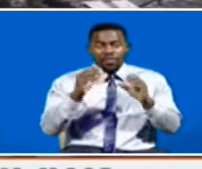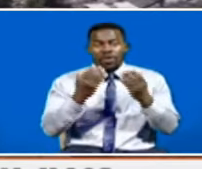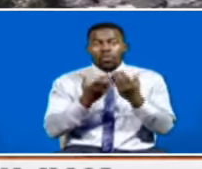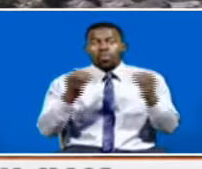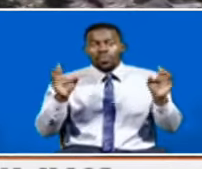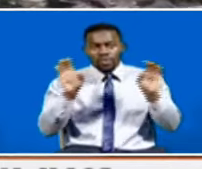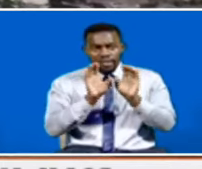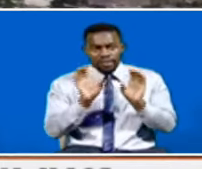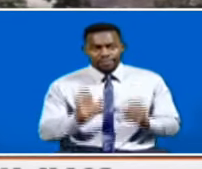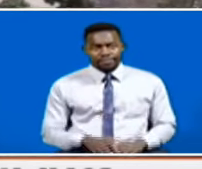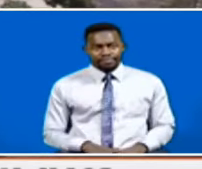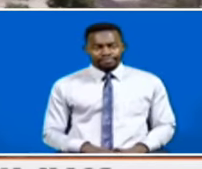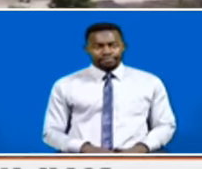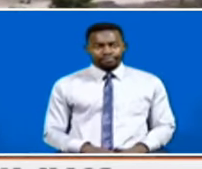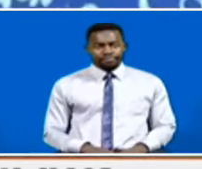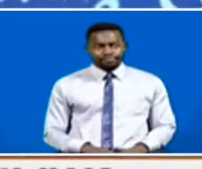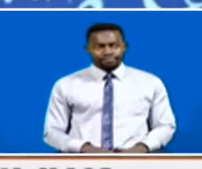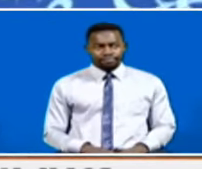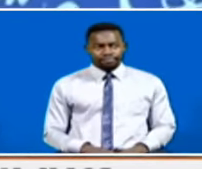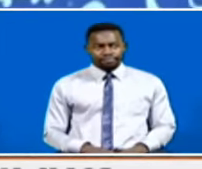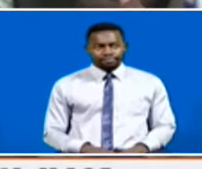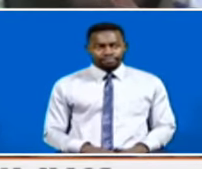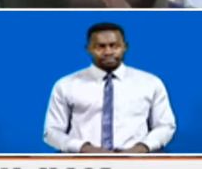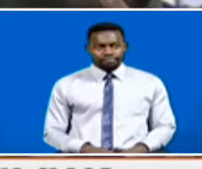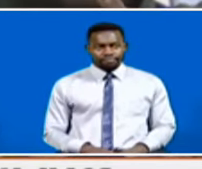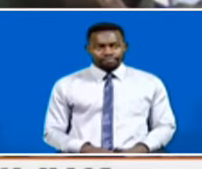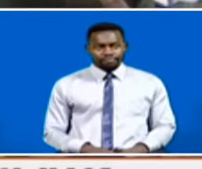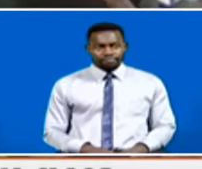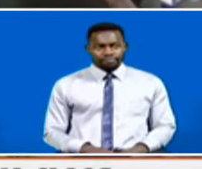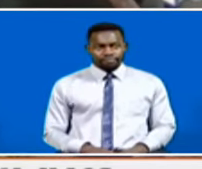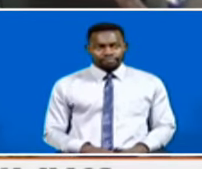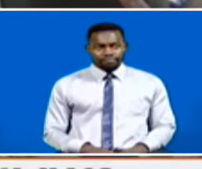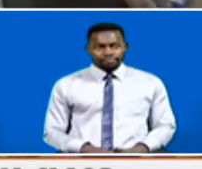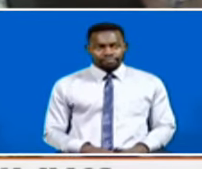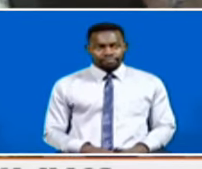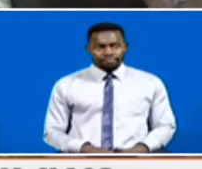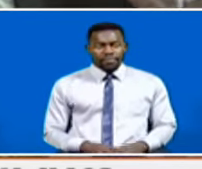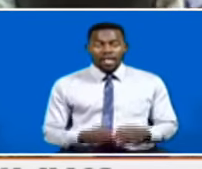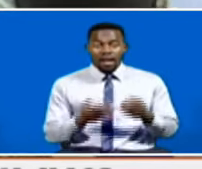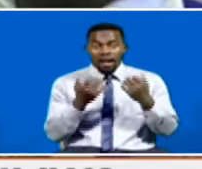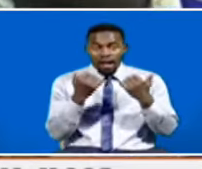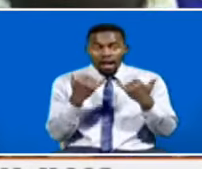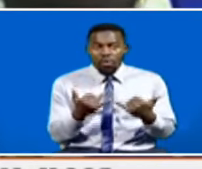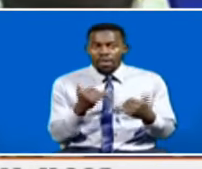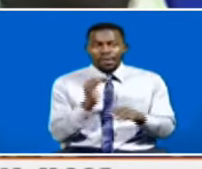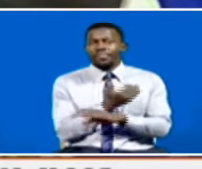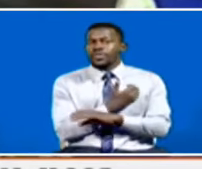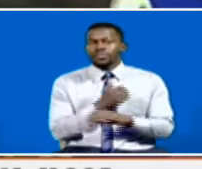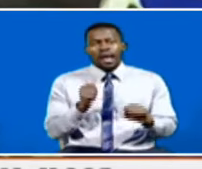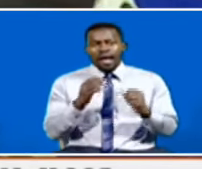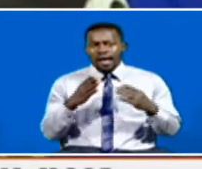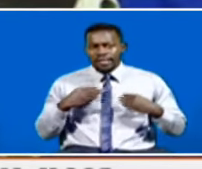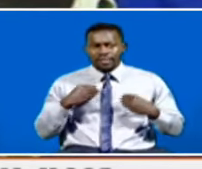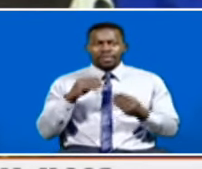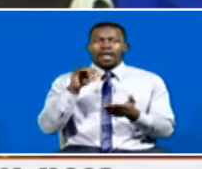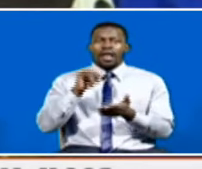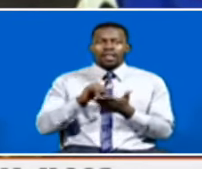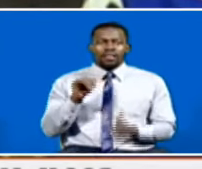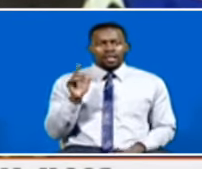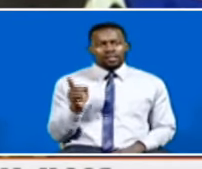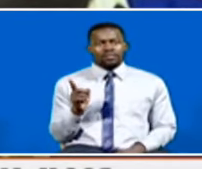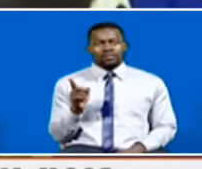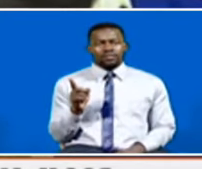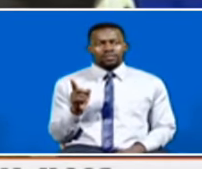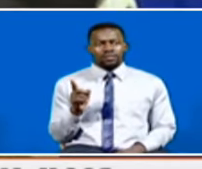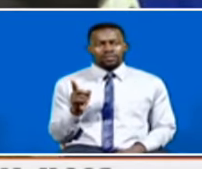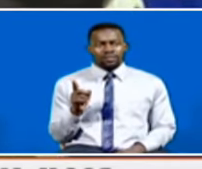kupinga mradi huo. Uyombo lies beneath a UNESCO biosphere, meaning it's a biodiversity